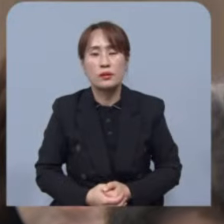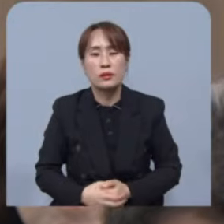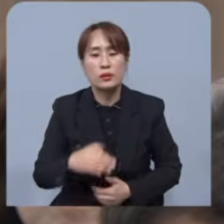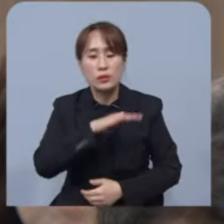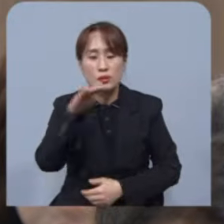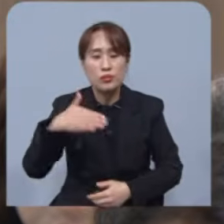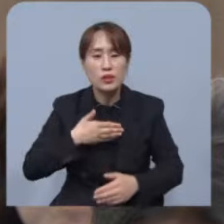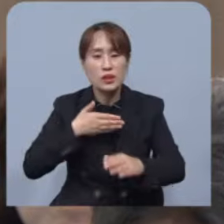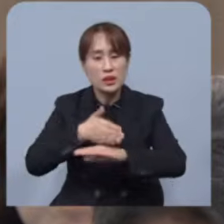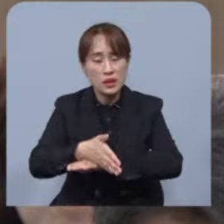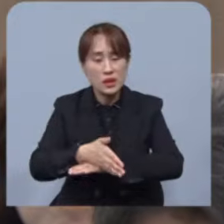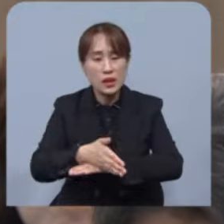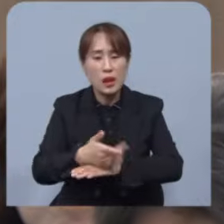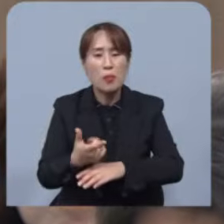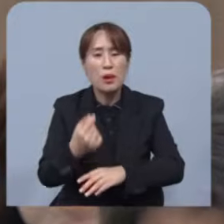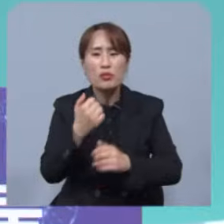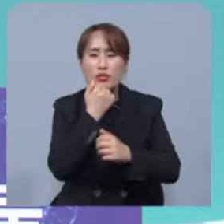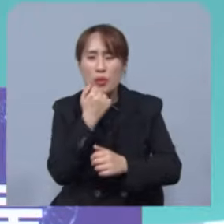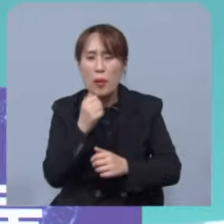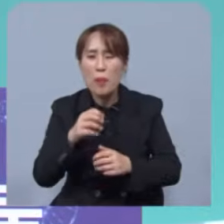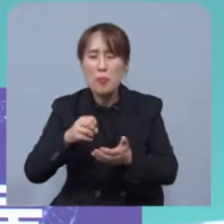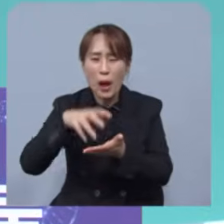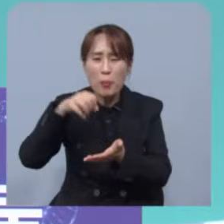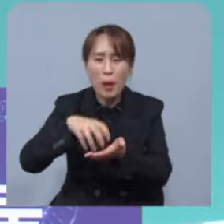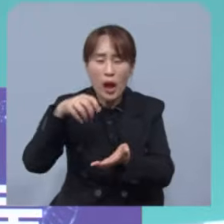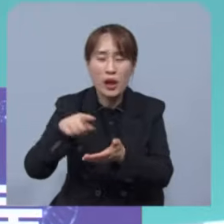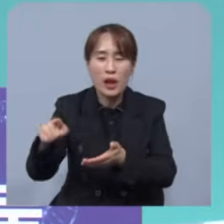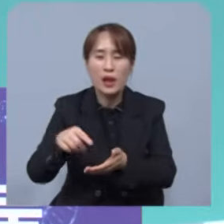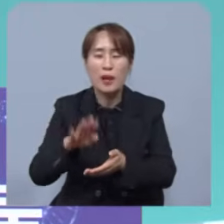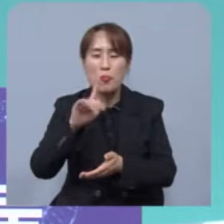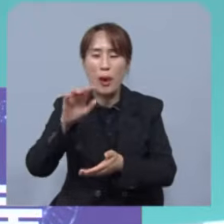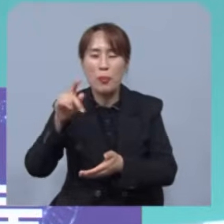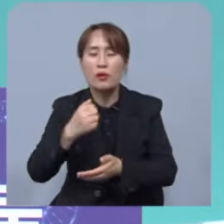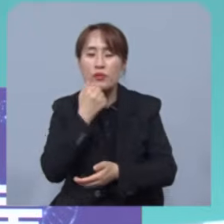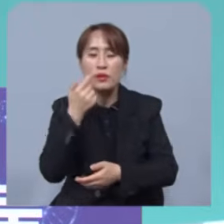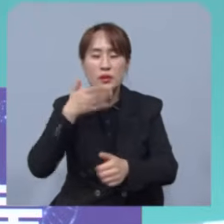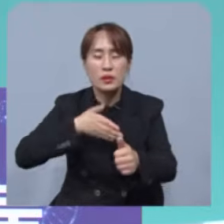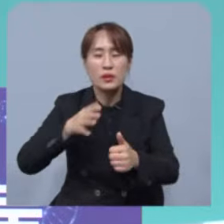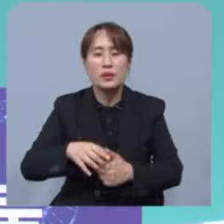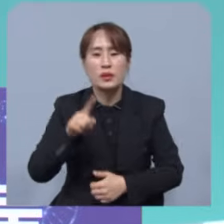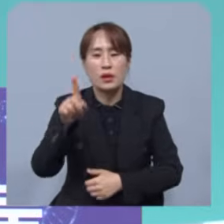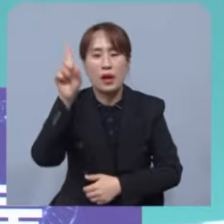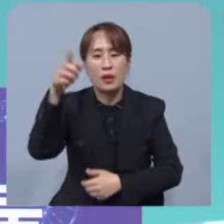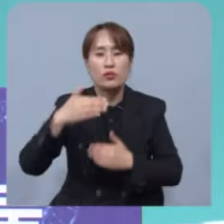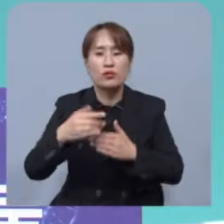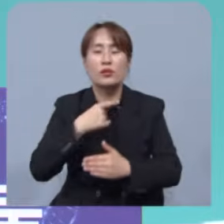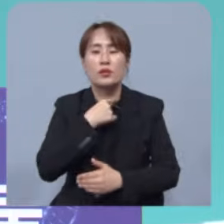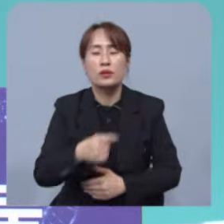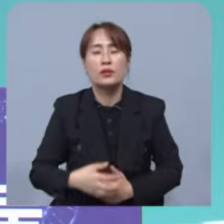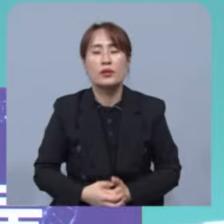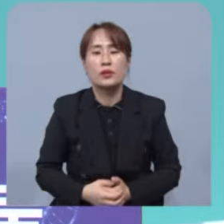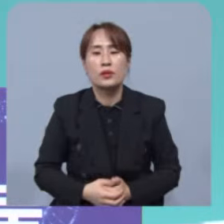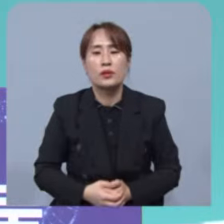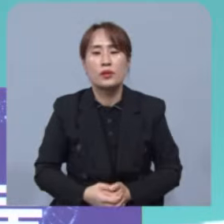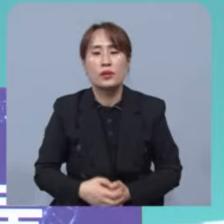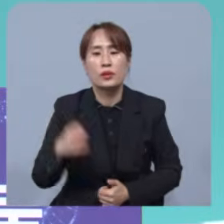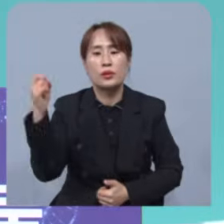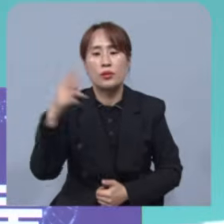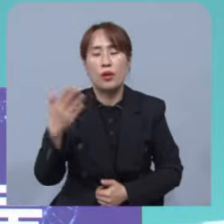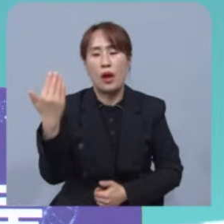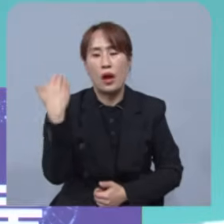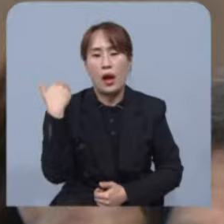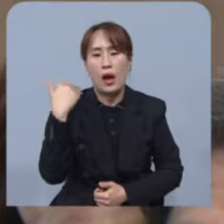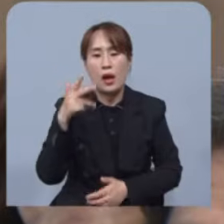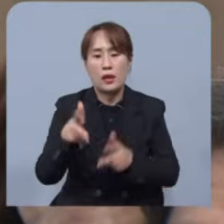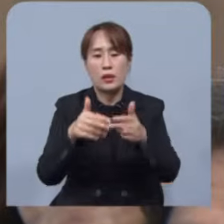우리가 좀 늦어가지고 한번 빨리 웃으세요. 빵빵한 빵 경연대. 그걸 하나 추진하고 싶고요. 또 아까